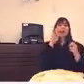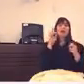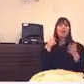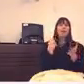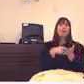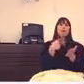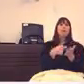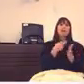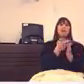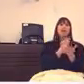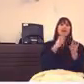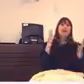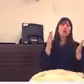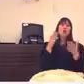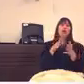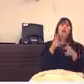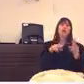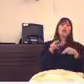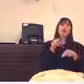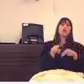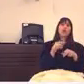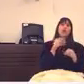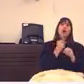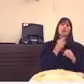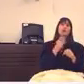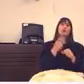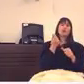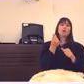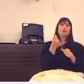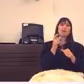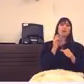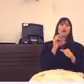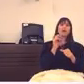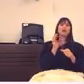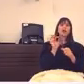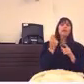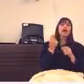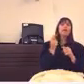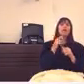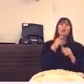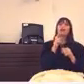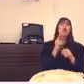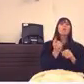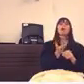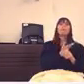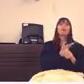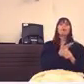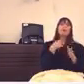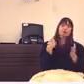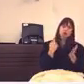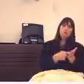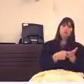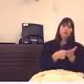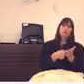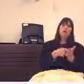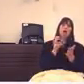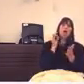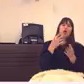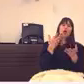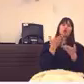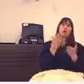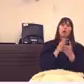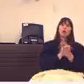מממנת חלק גדול מהמטופלים שלה לעשות שם במחיר תעריפון. זאת אומרת, לא מקבלים, משלמים על כל